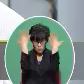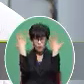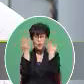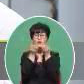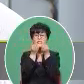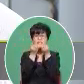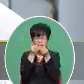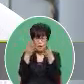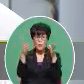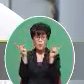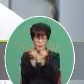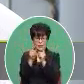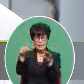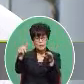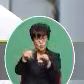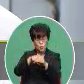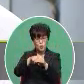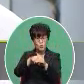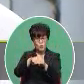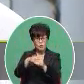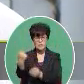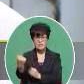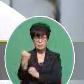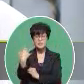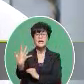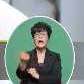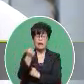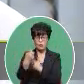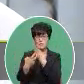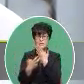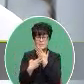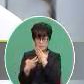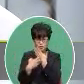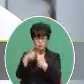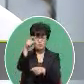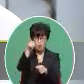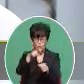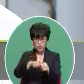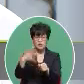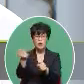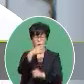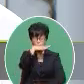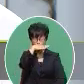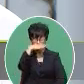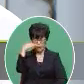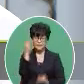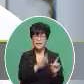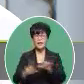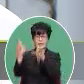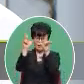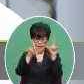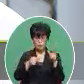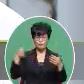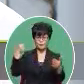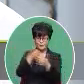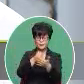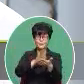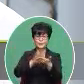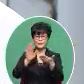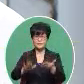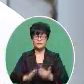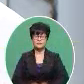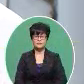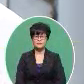정조의 힘으로써 놓지 스스로를 치유하고 자제가 다른 생활을 또 다 바른 생활을 하기로 했습니다 예